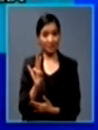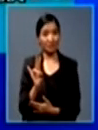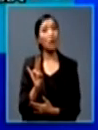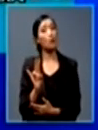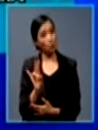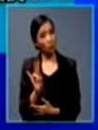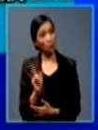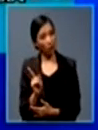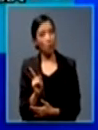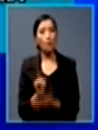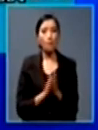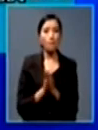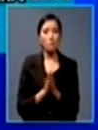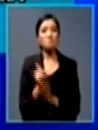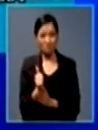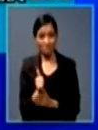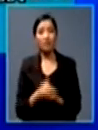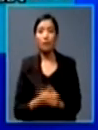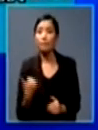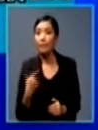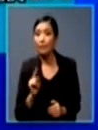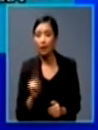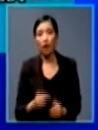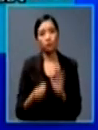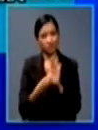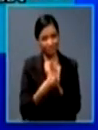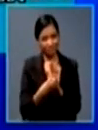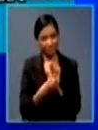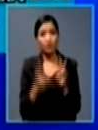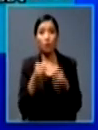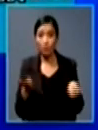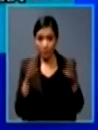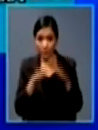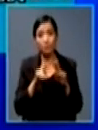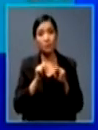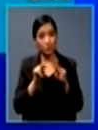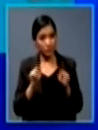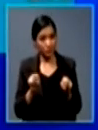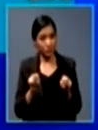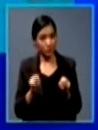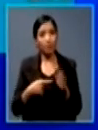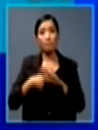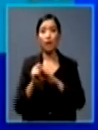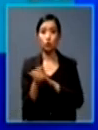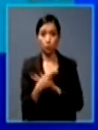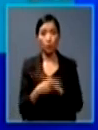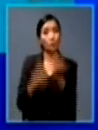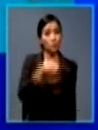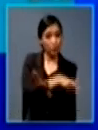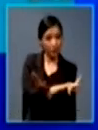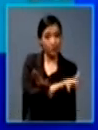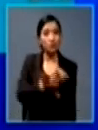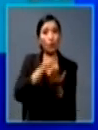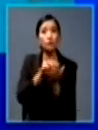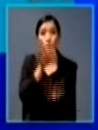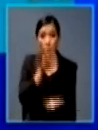โอ้โหเนื้อเน้นๆเลยนะคะก็มีกรุงเทพนครปฐมนนทบุรีปทุมธานีภูเก็ตสมุทรปราการ